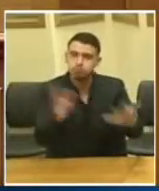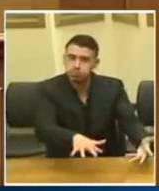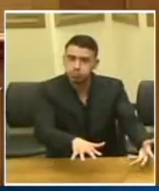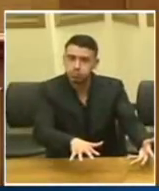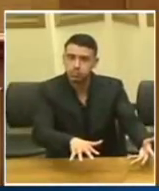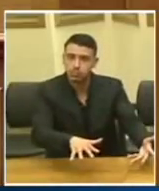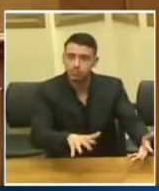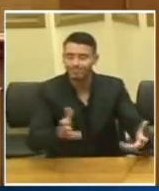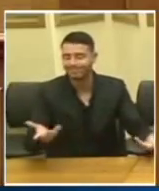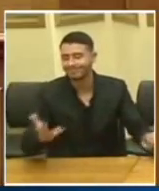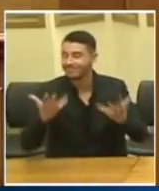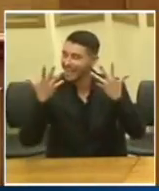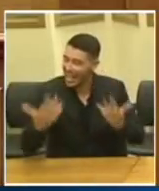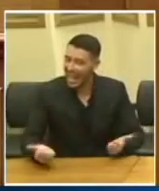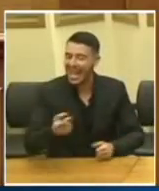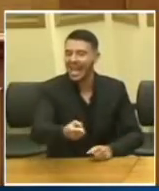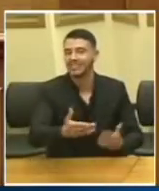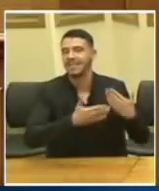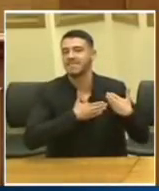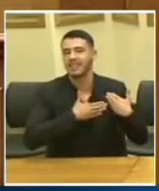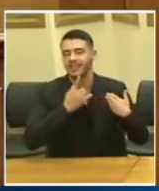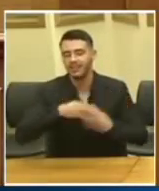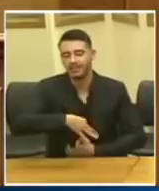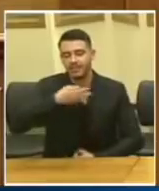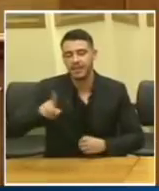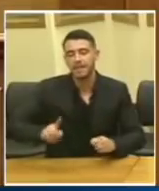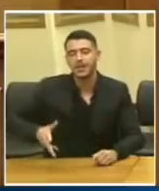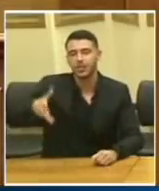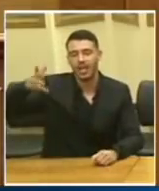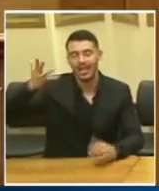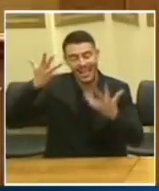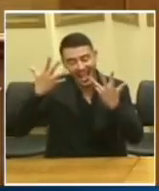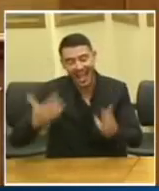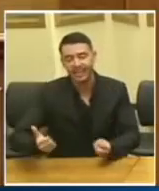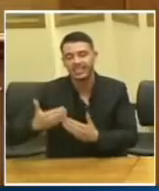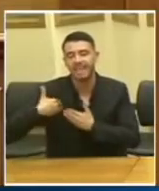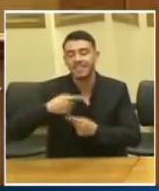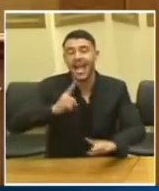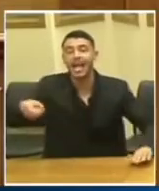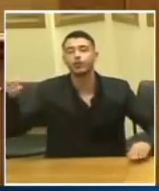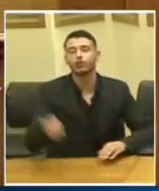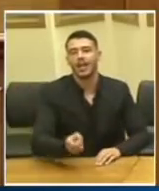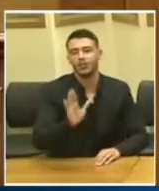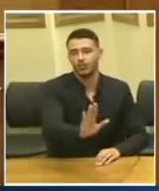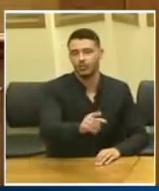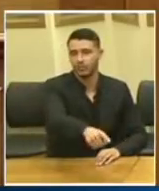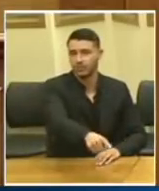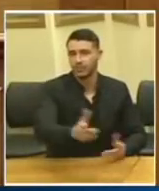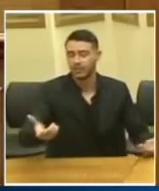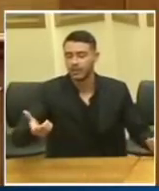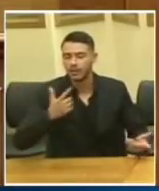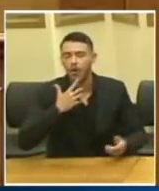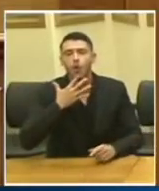Έχετε ακέραια την ευθύνη, κύριε Μητσοτάκη, κύριε, γι' αυτό. Κύριε, έχετε ακέραια την ευθύνη που ως